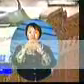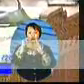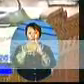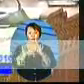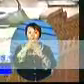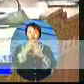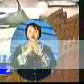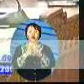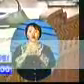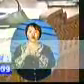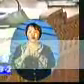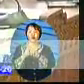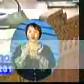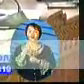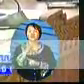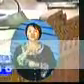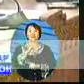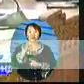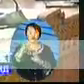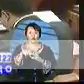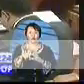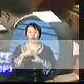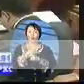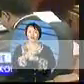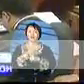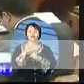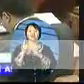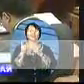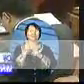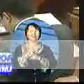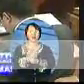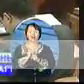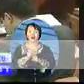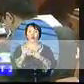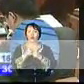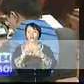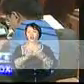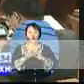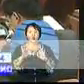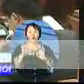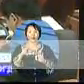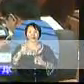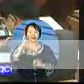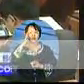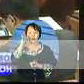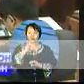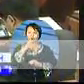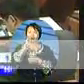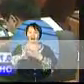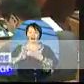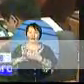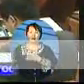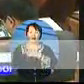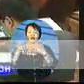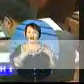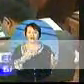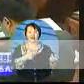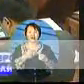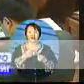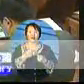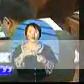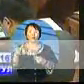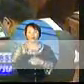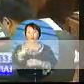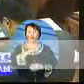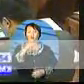гаргаад байгаа. Хэрэг хуулиар хатуу зохицуулалт хийхгүй бол тамхины үйлдвэрлэл импорт улам ихсэх, хэрэглээний байдал гамшигын хэмжээнд хүрээд байгааг